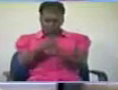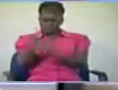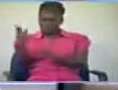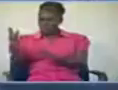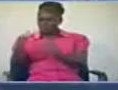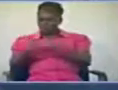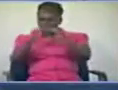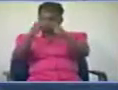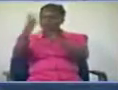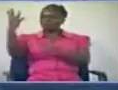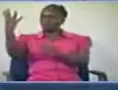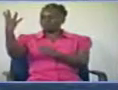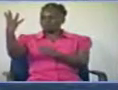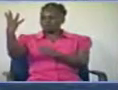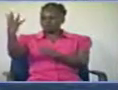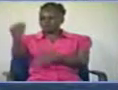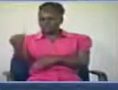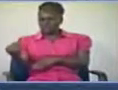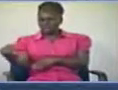nne, ndio mwanafunzi